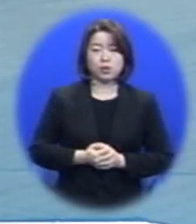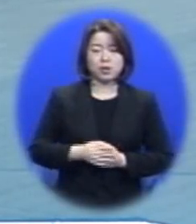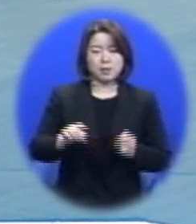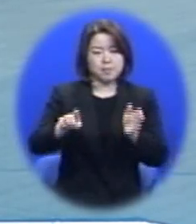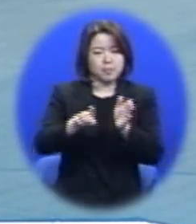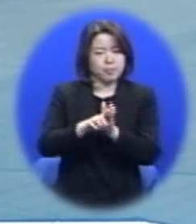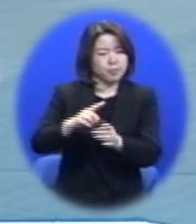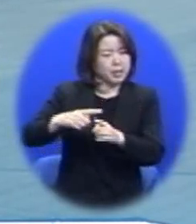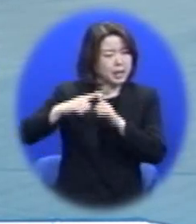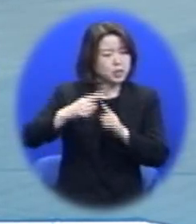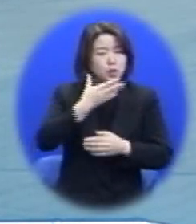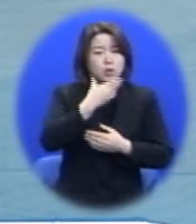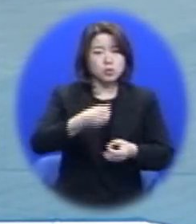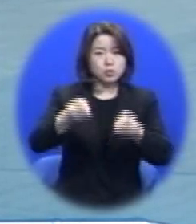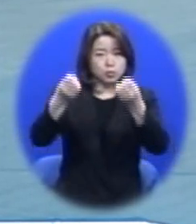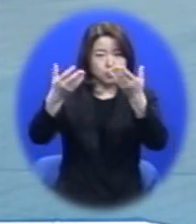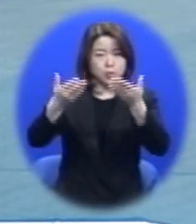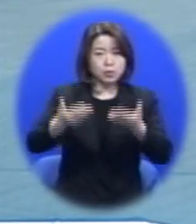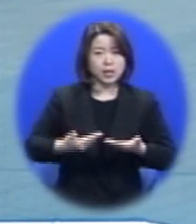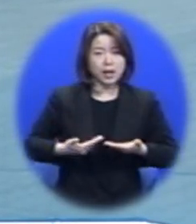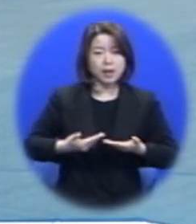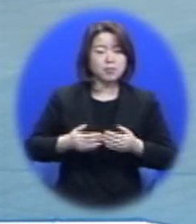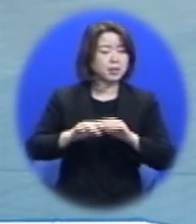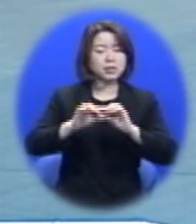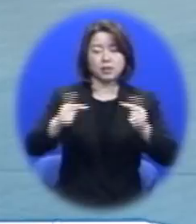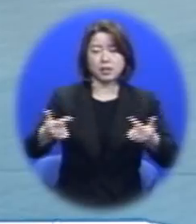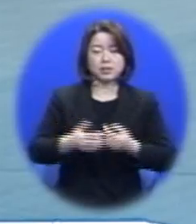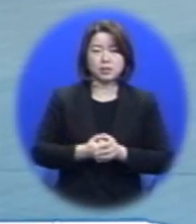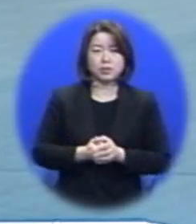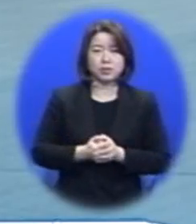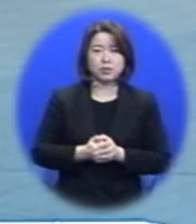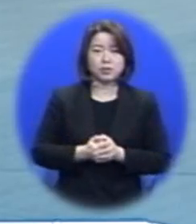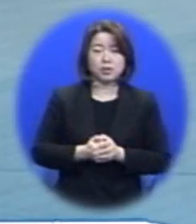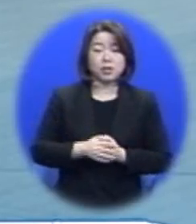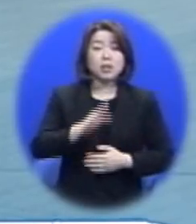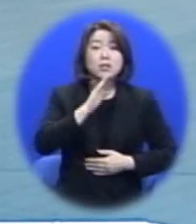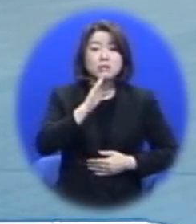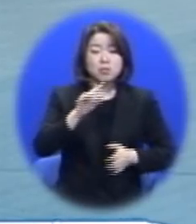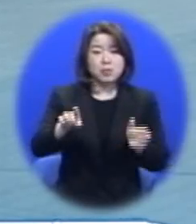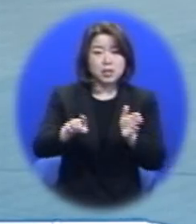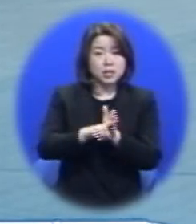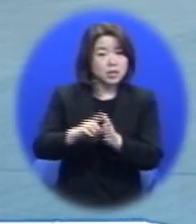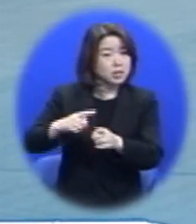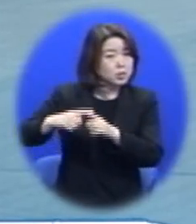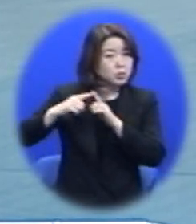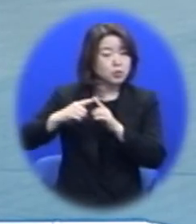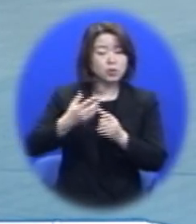순교의 축복을 다 받는 게 아닙니다. 정말 순교는 축복입니다.